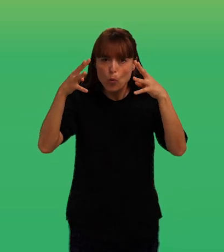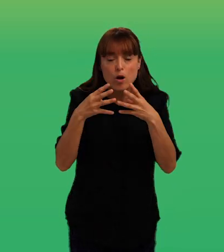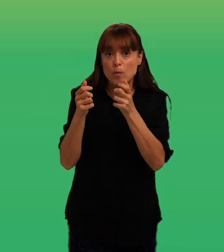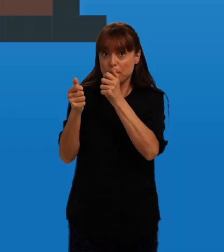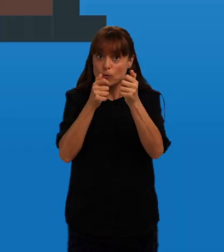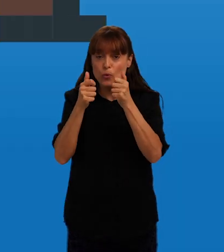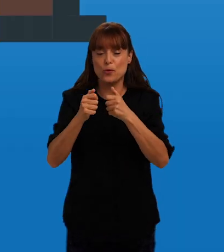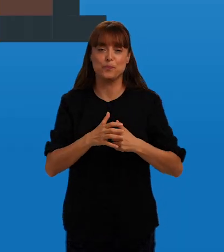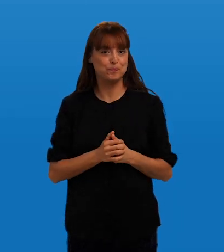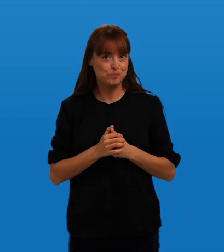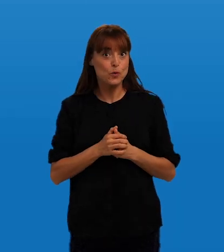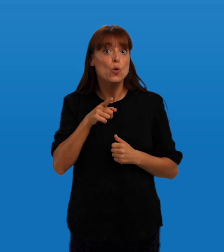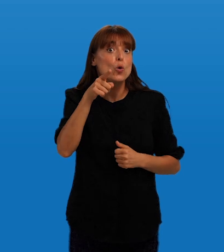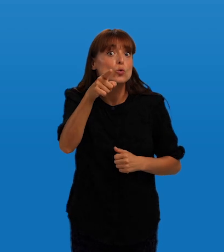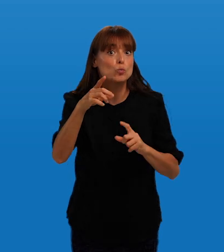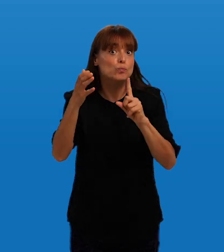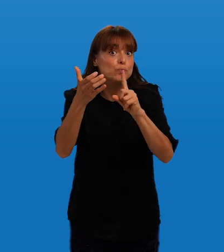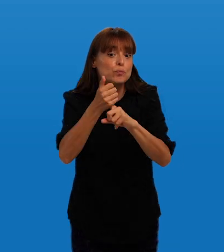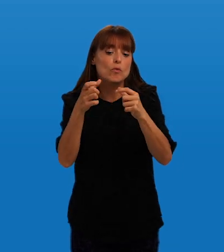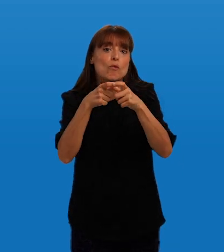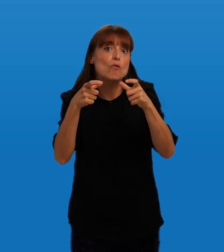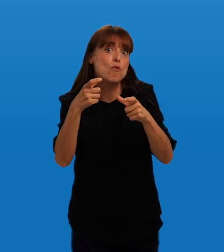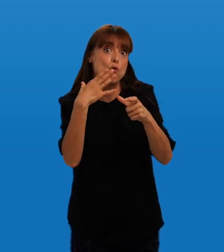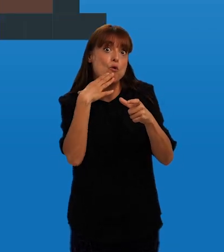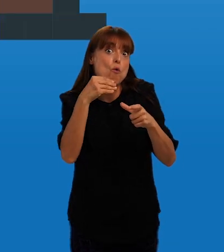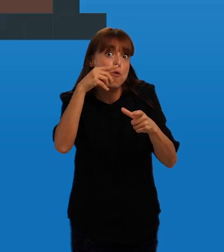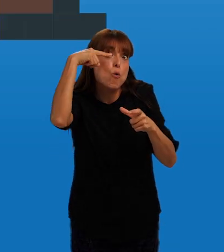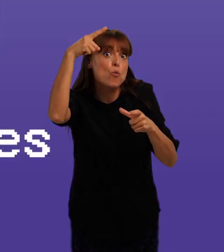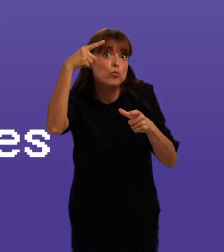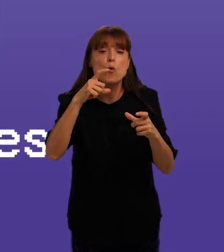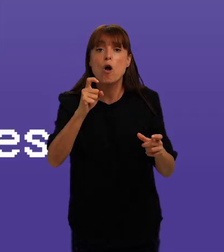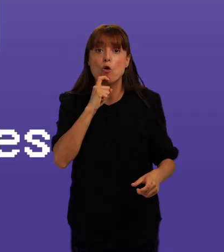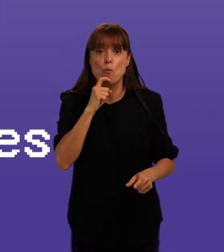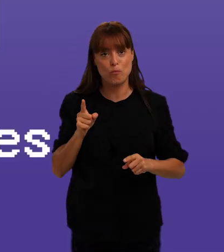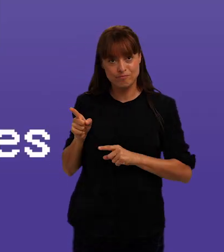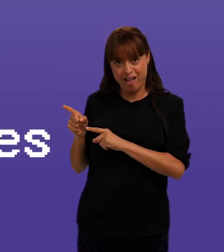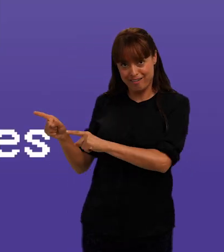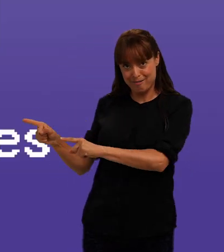videojocs. No t'ho perdis i aconsegueix el teu Bo Cultura Jove a